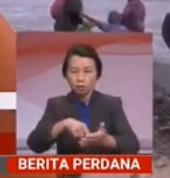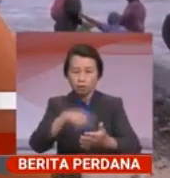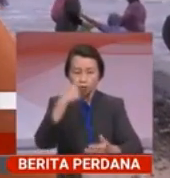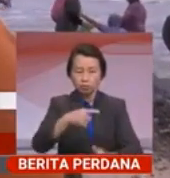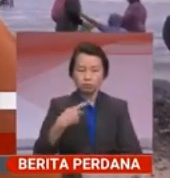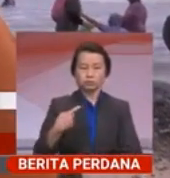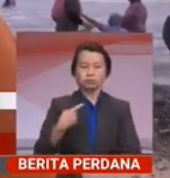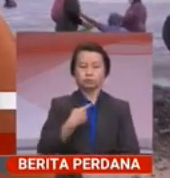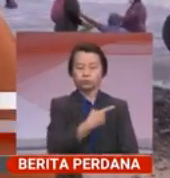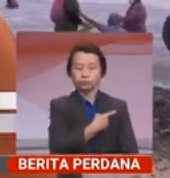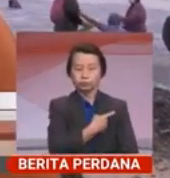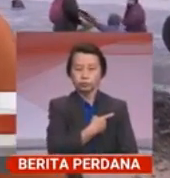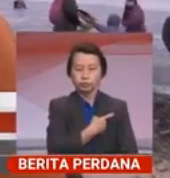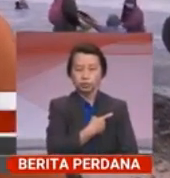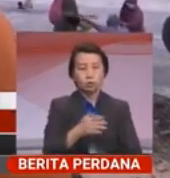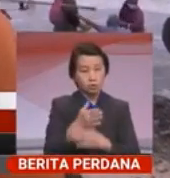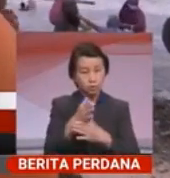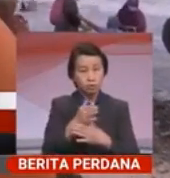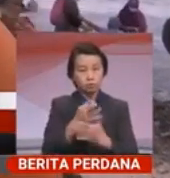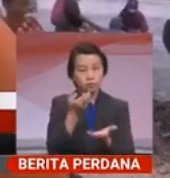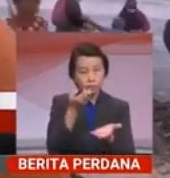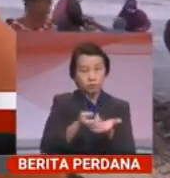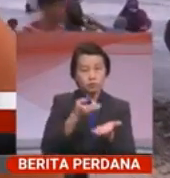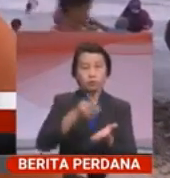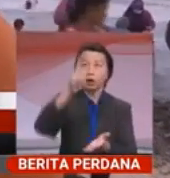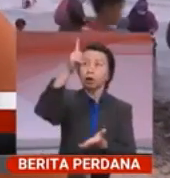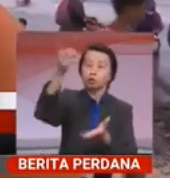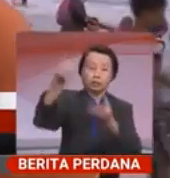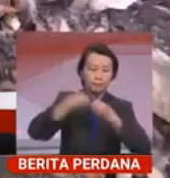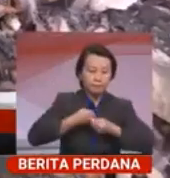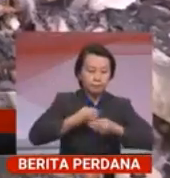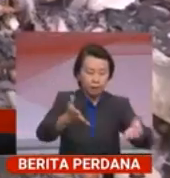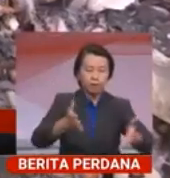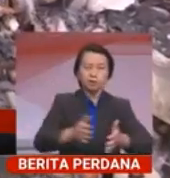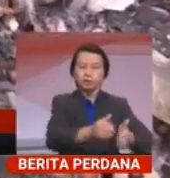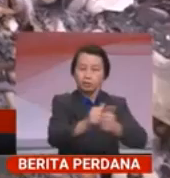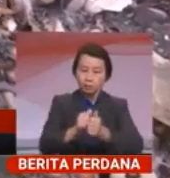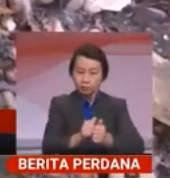untuk kita berkongsi rezeki yang Allah bagi sama-sama.